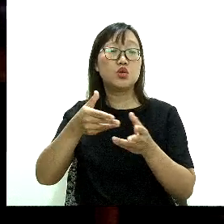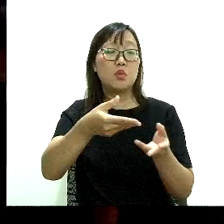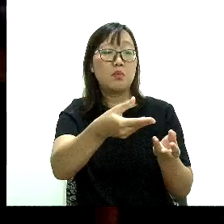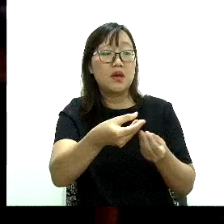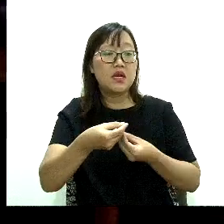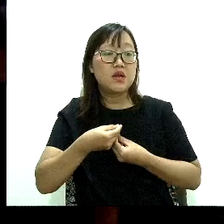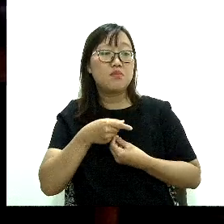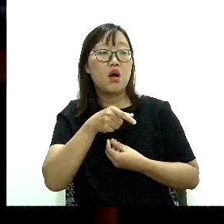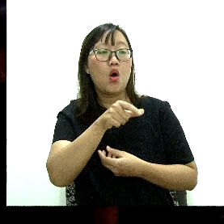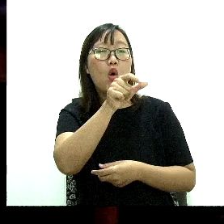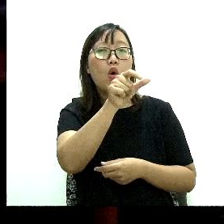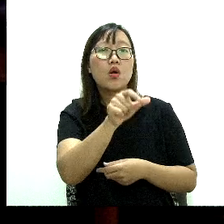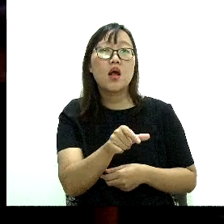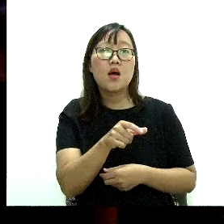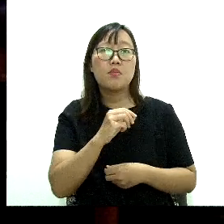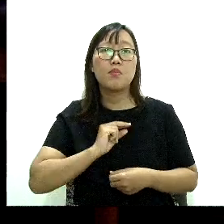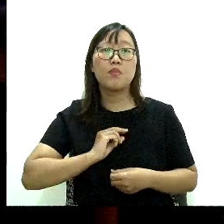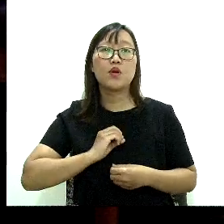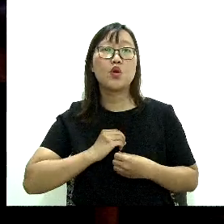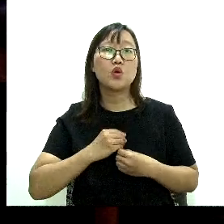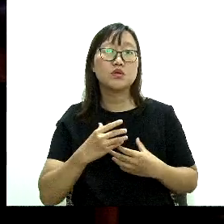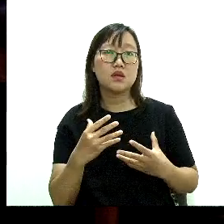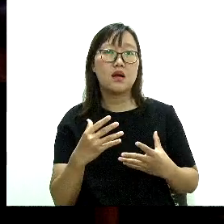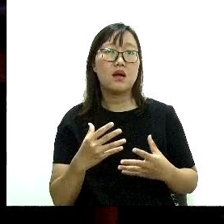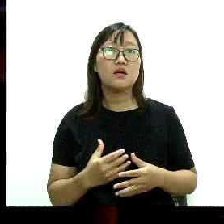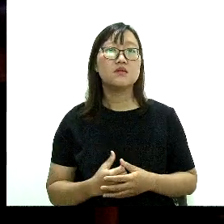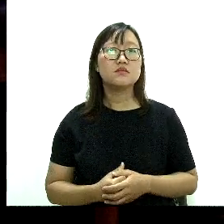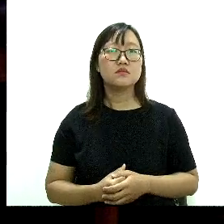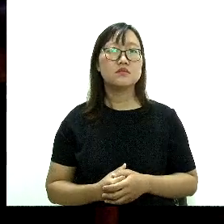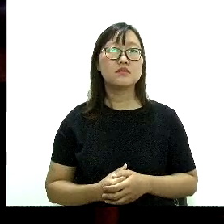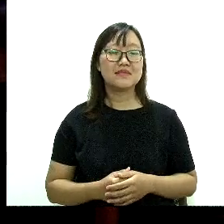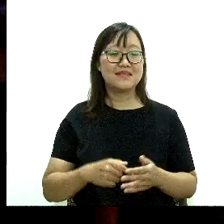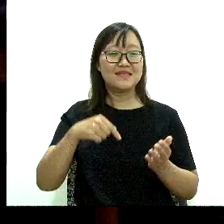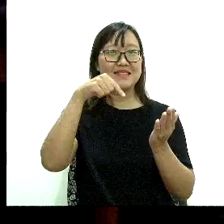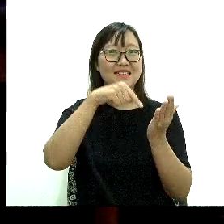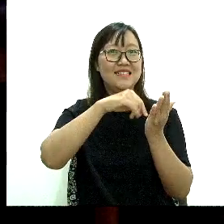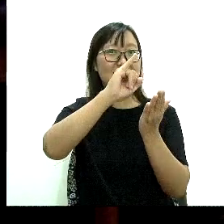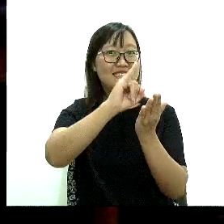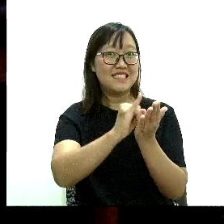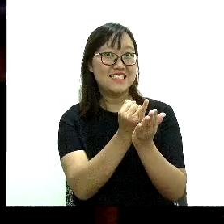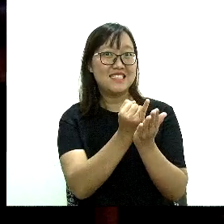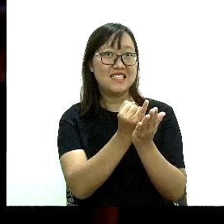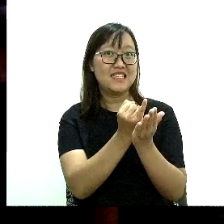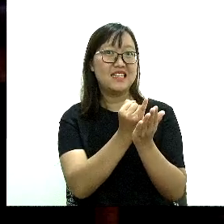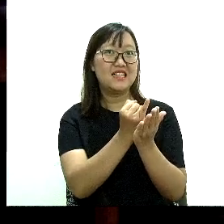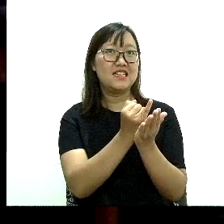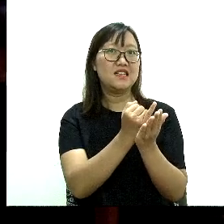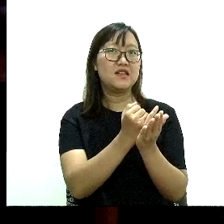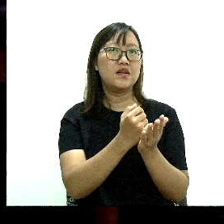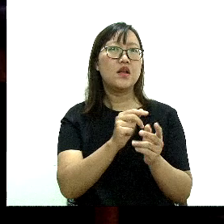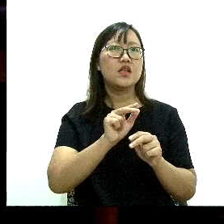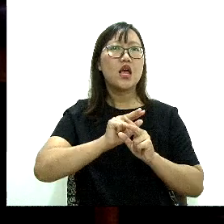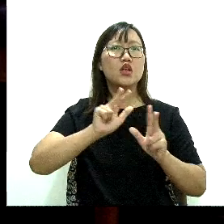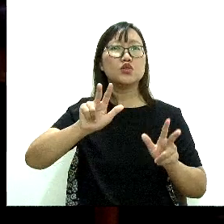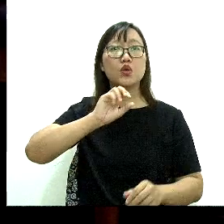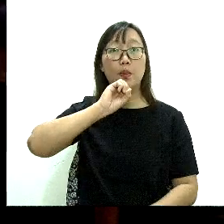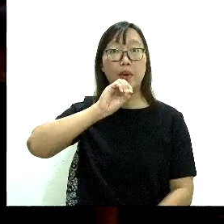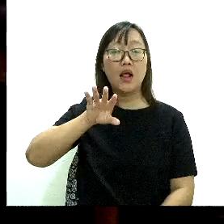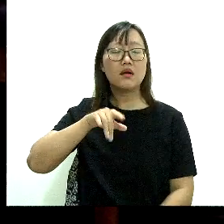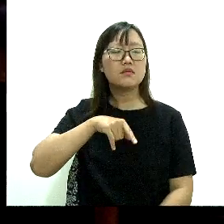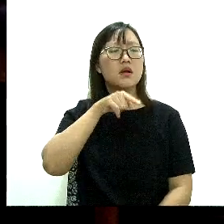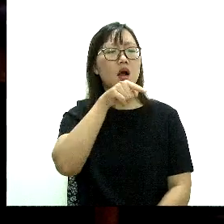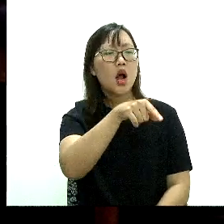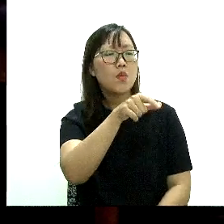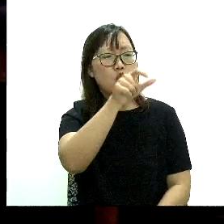Saudara-saudari yang terkasih, dalam Injil Yesus mau menjawab mereka yang menuduh dirinya berbuat tidak benar atau tidak